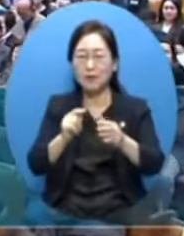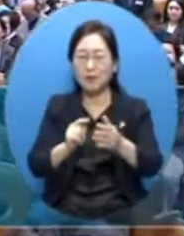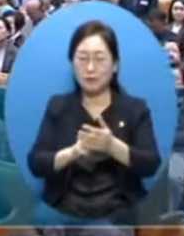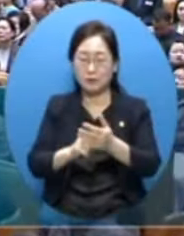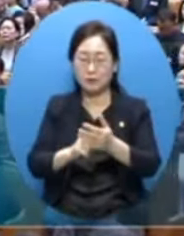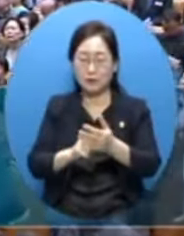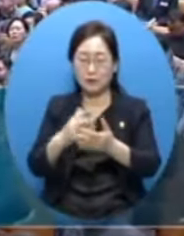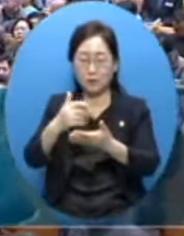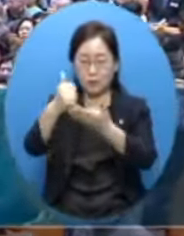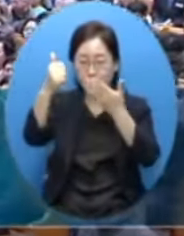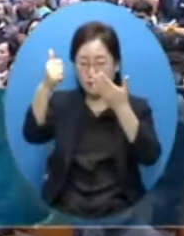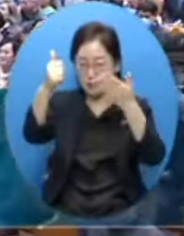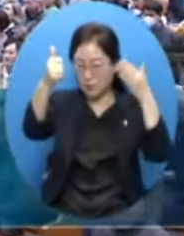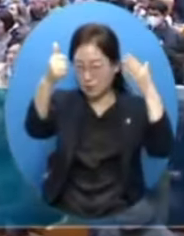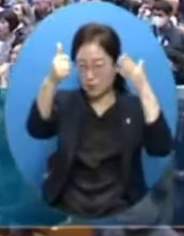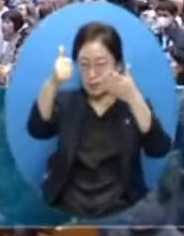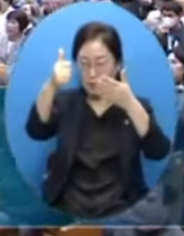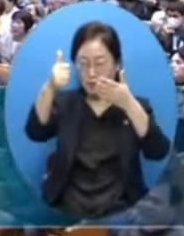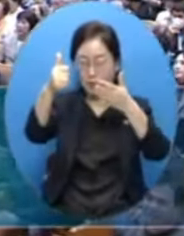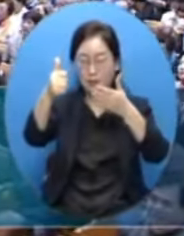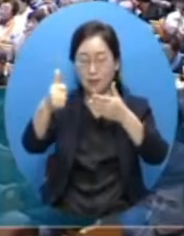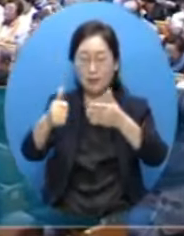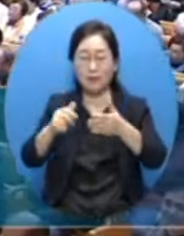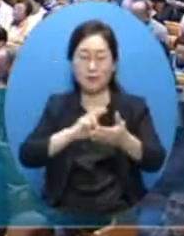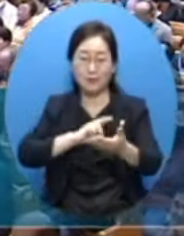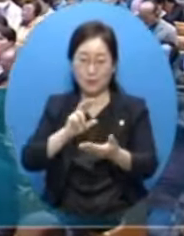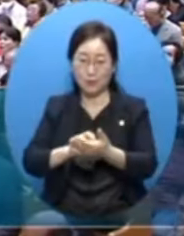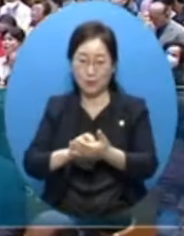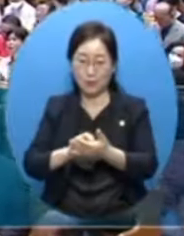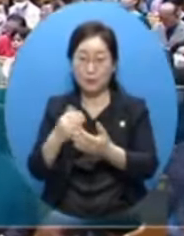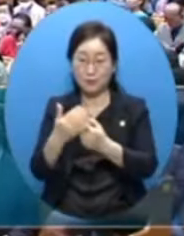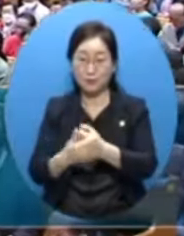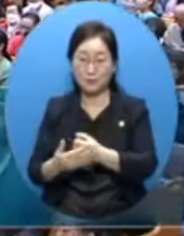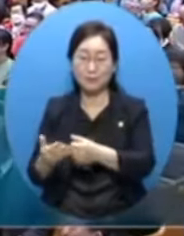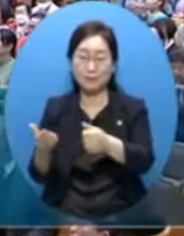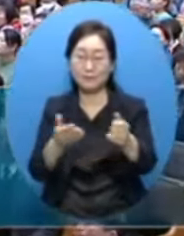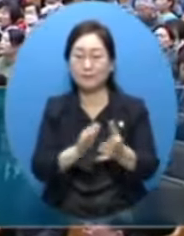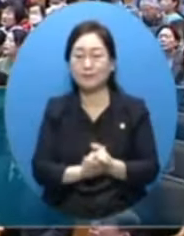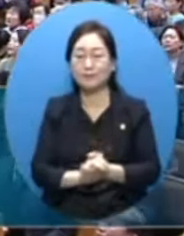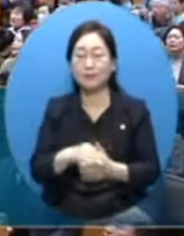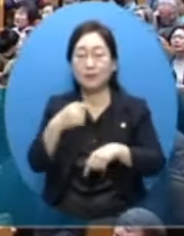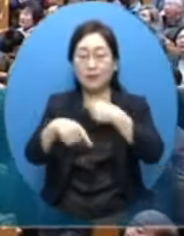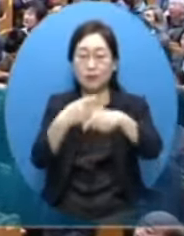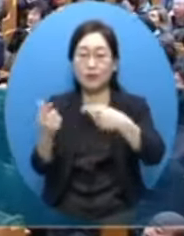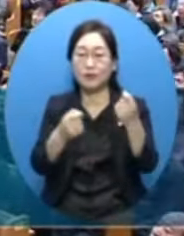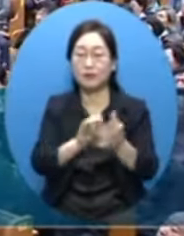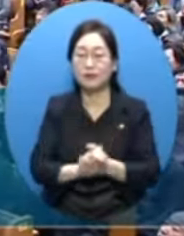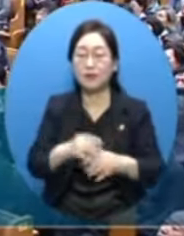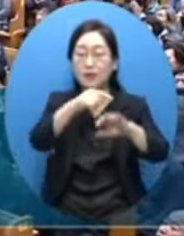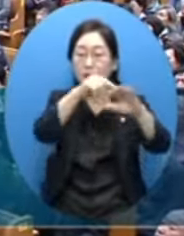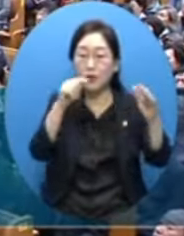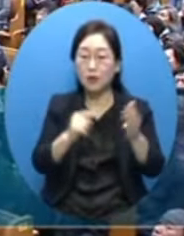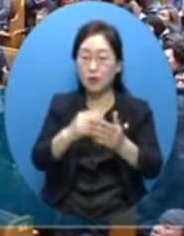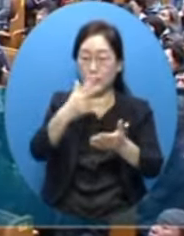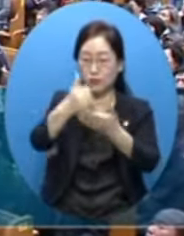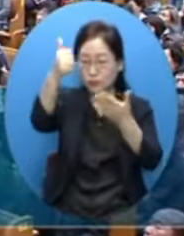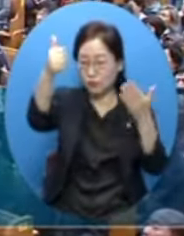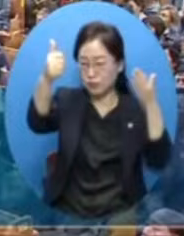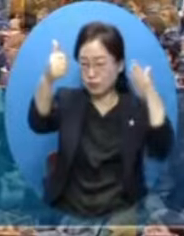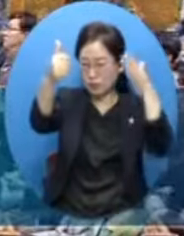향하라 이 같은 제목으로 함께 은혜를 나누기 원합니다. 제목을 한번 크게 따라주시기 바랍니다. 마음을 주께로